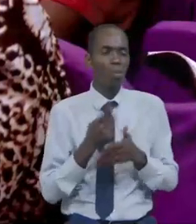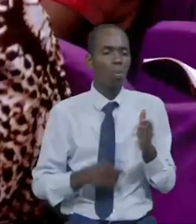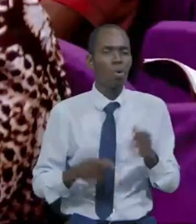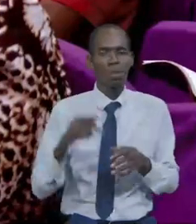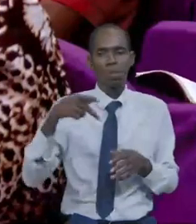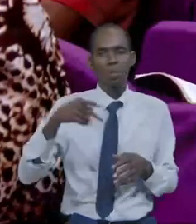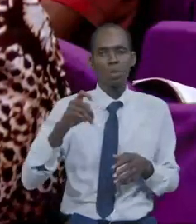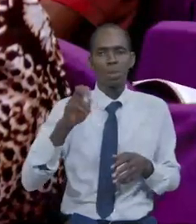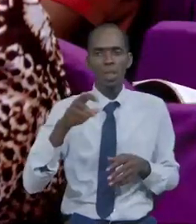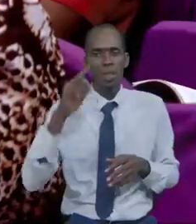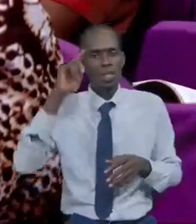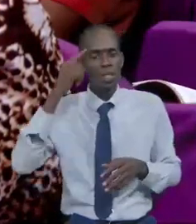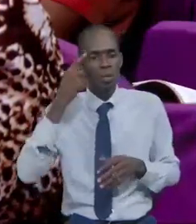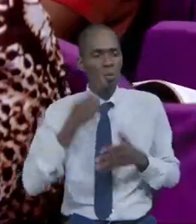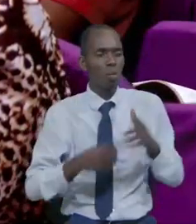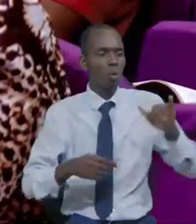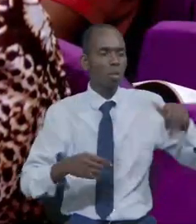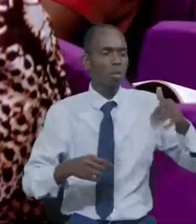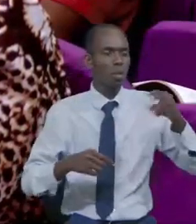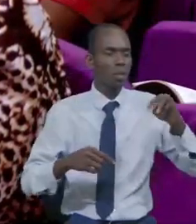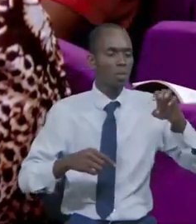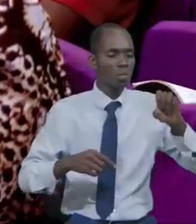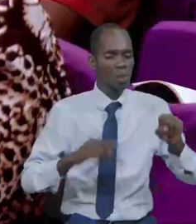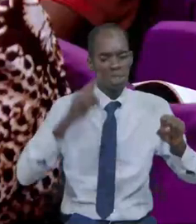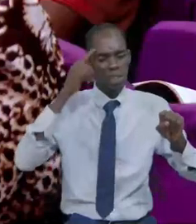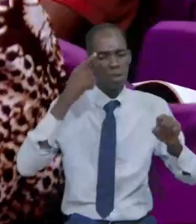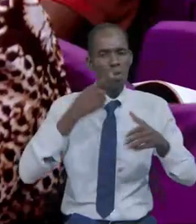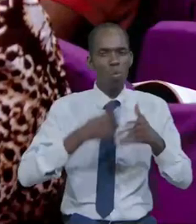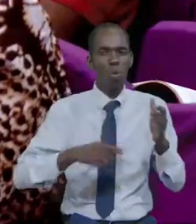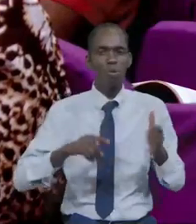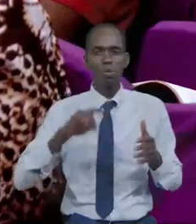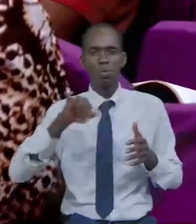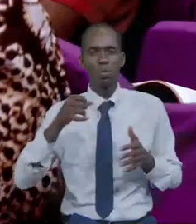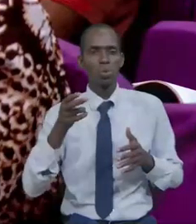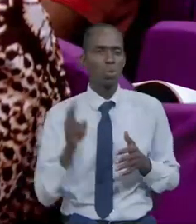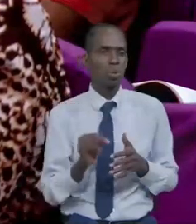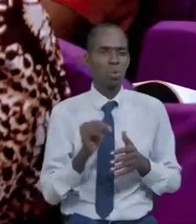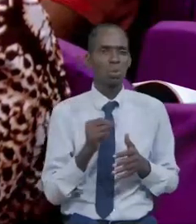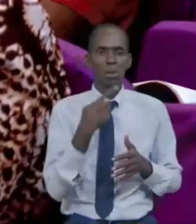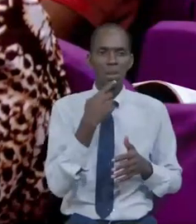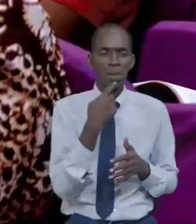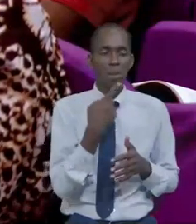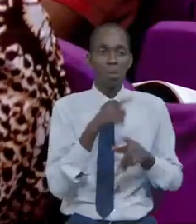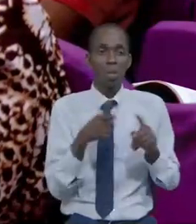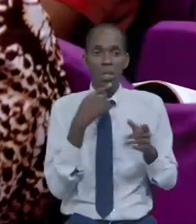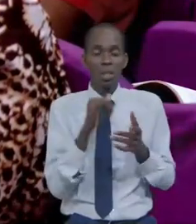que Pierre, Jacques et Jean pensent. Mais il a dit